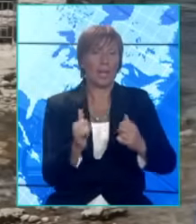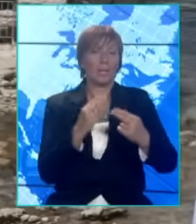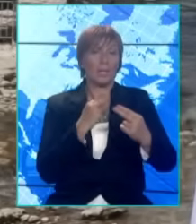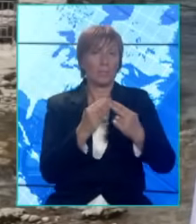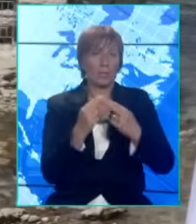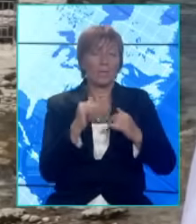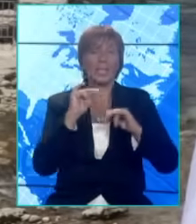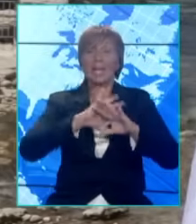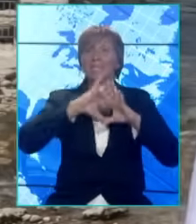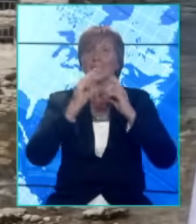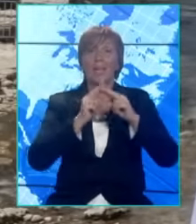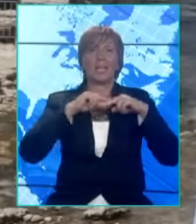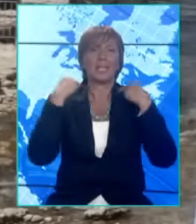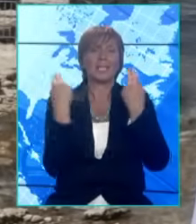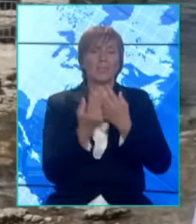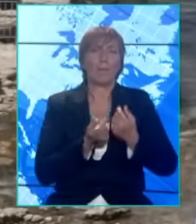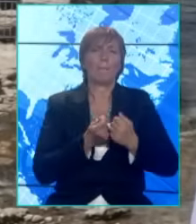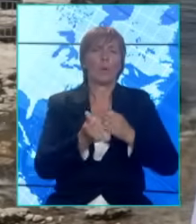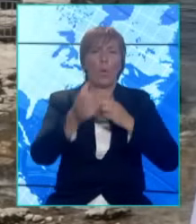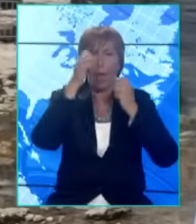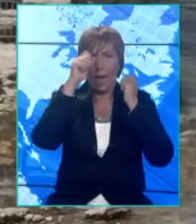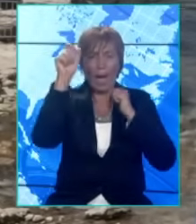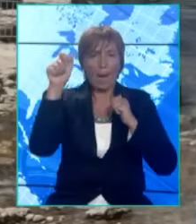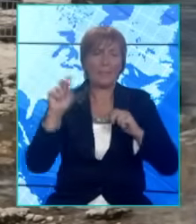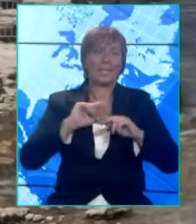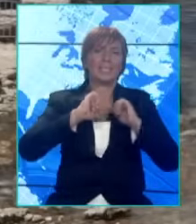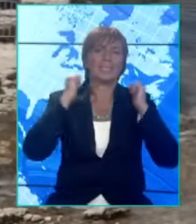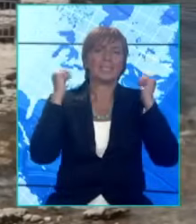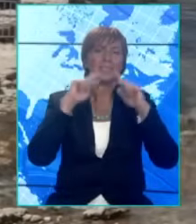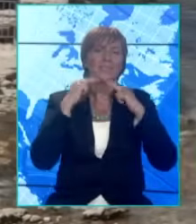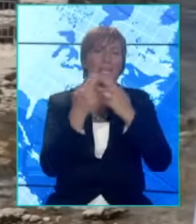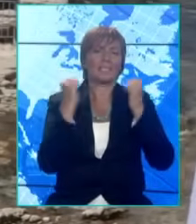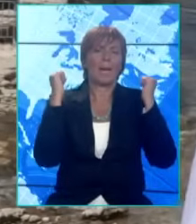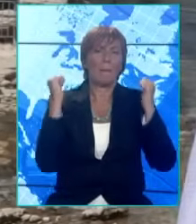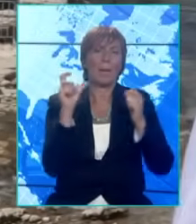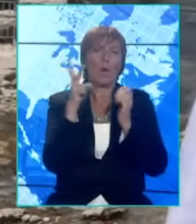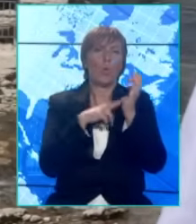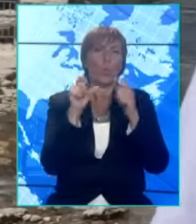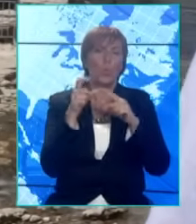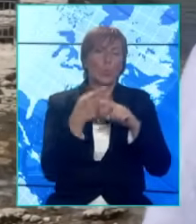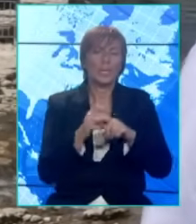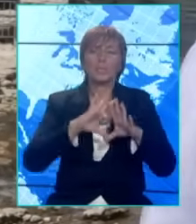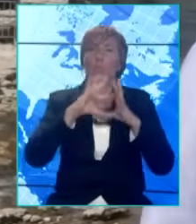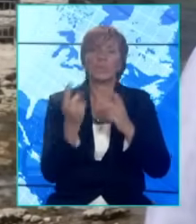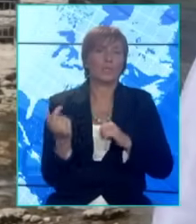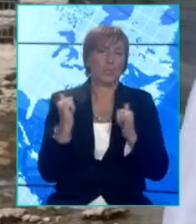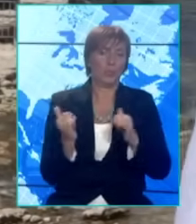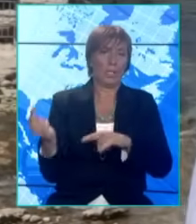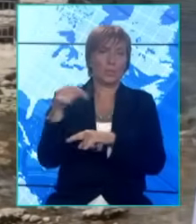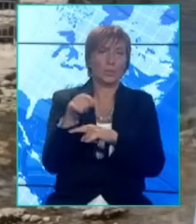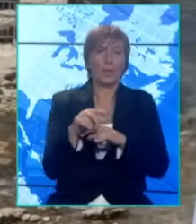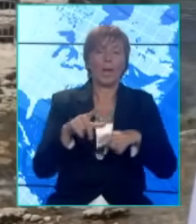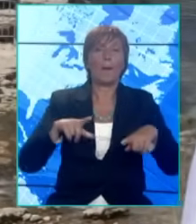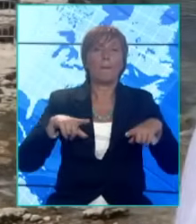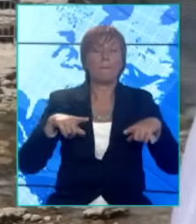svijet, faktički i danas, veliki broj ambasadora, Svjetske banke, UNESCO-a, ISIK-e, znači Aga Khan-a, svi su tu. Mostar je